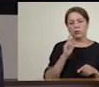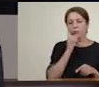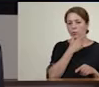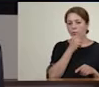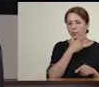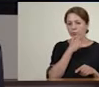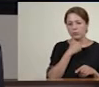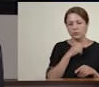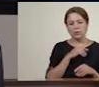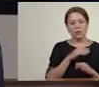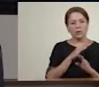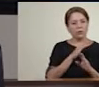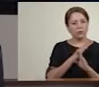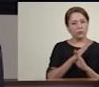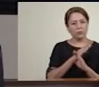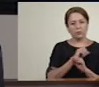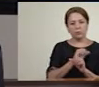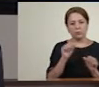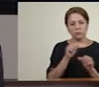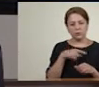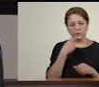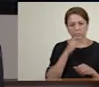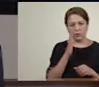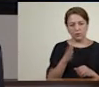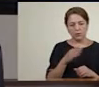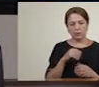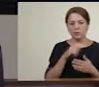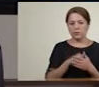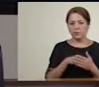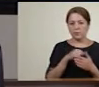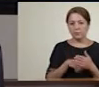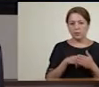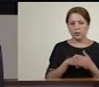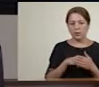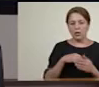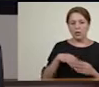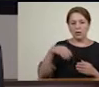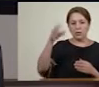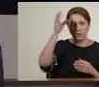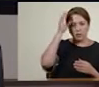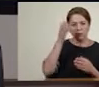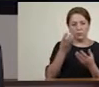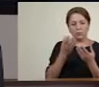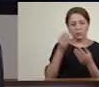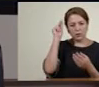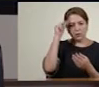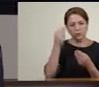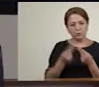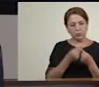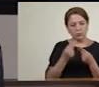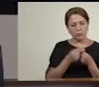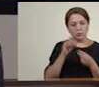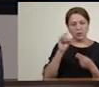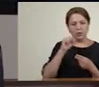kalonimiz rad javobini beradi. Chunki ilm olmoqlik